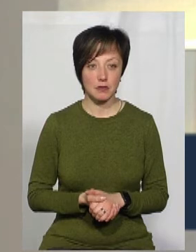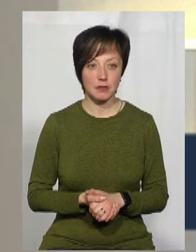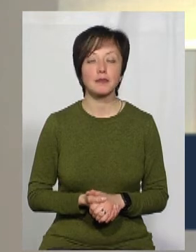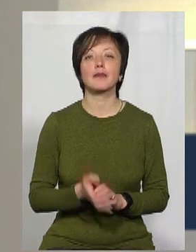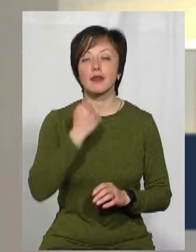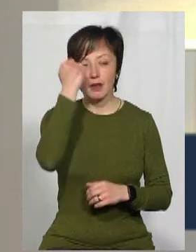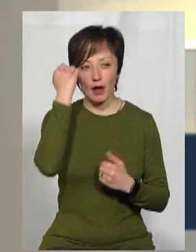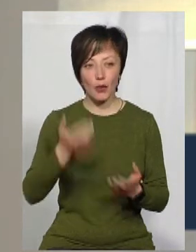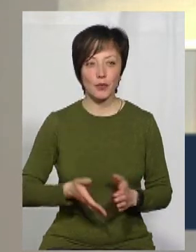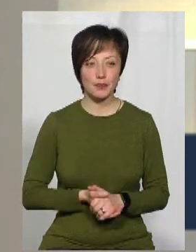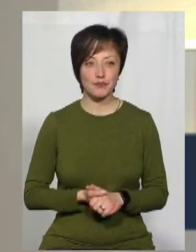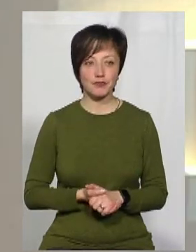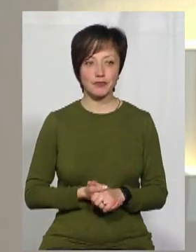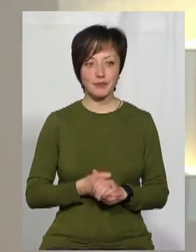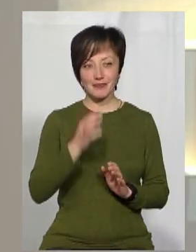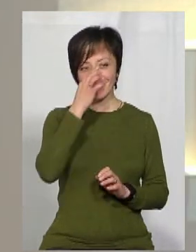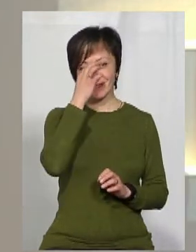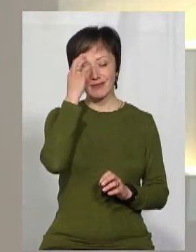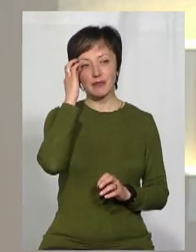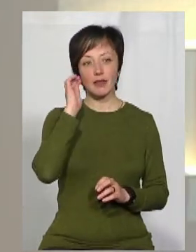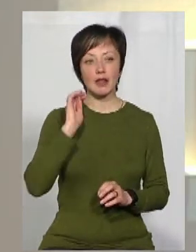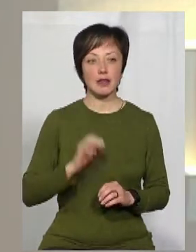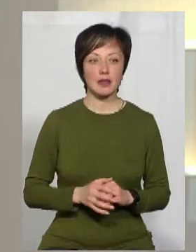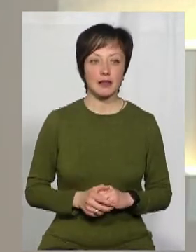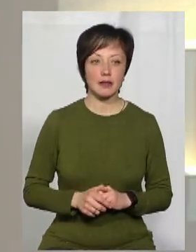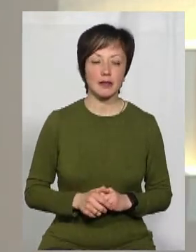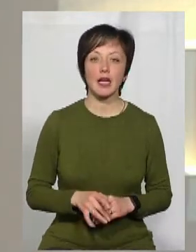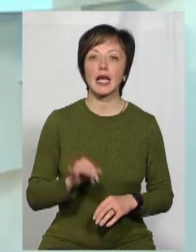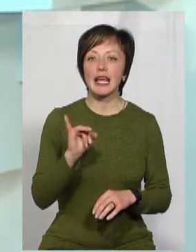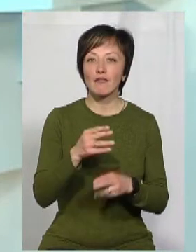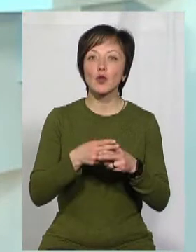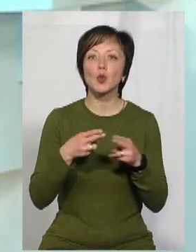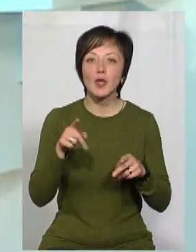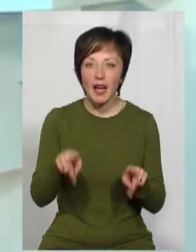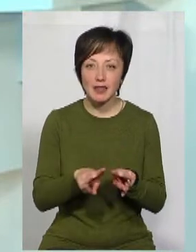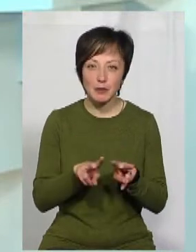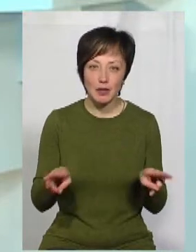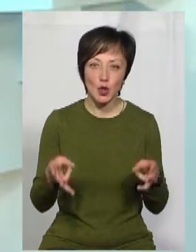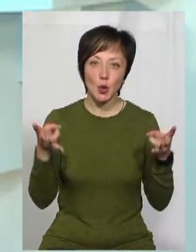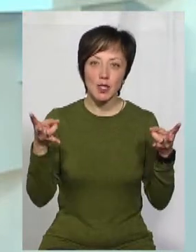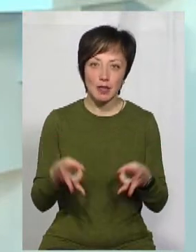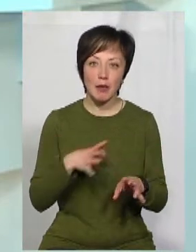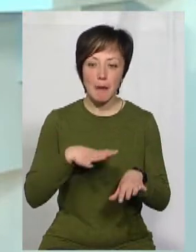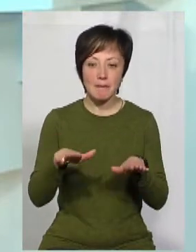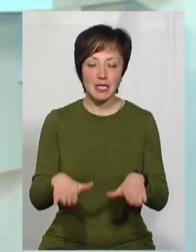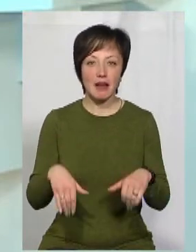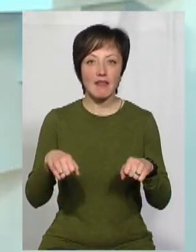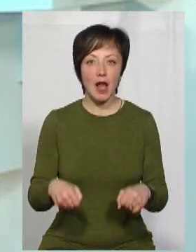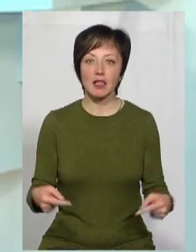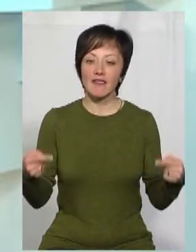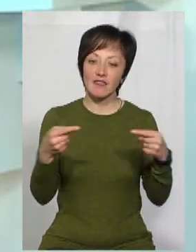Все, добре, дякую. Все, дякую вам. Ну, власне, і в Дунаївцях так само доцільно було би місцевій